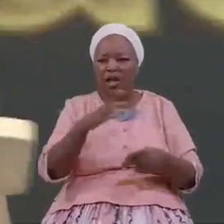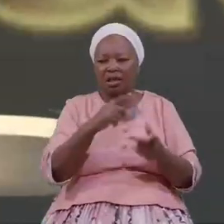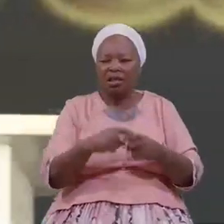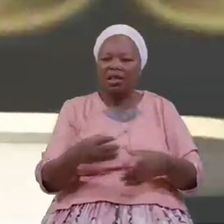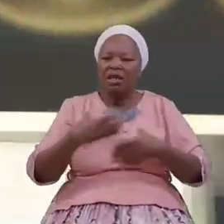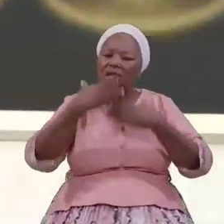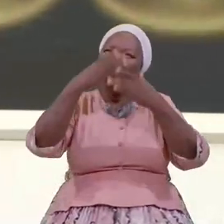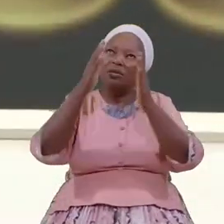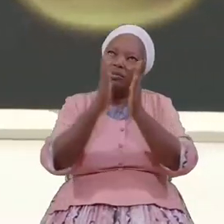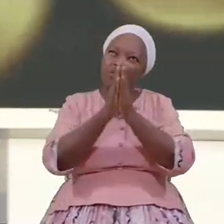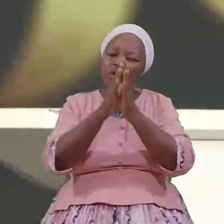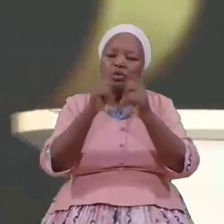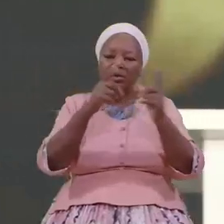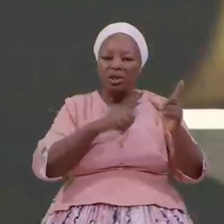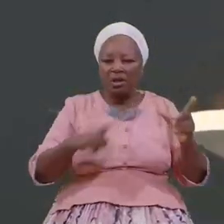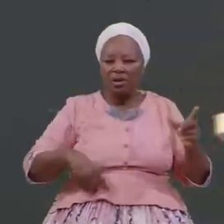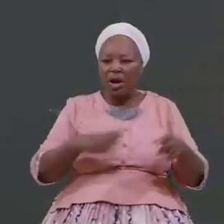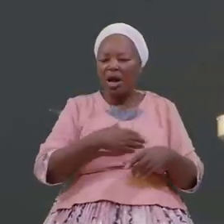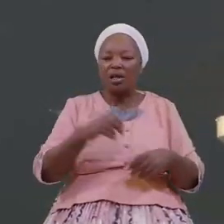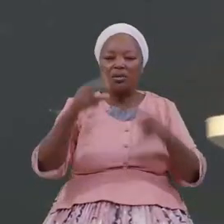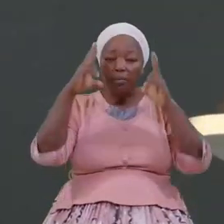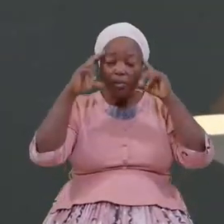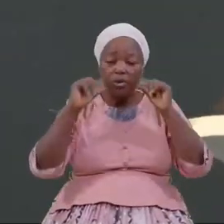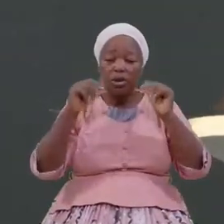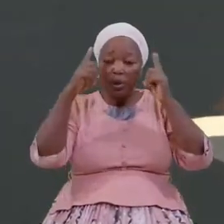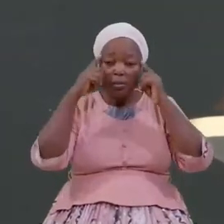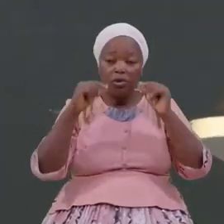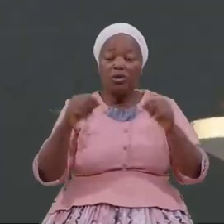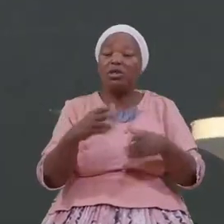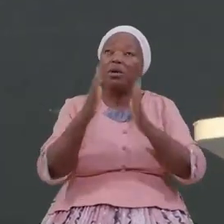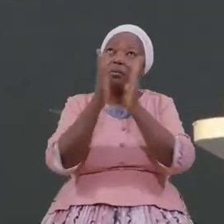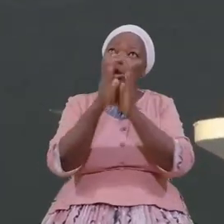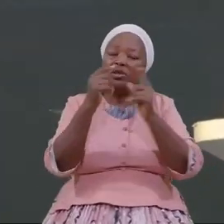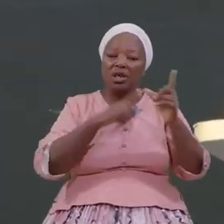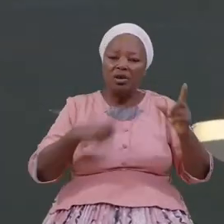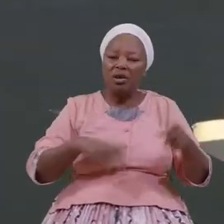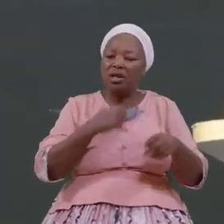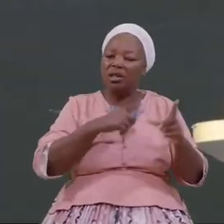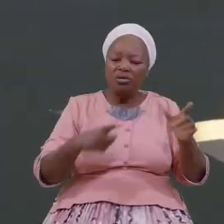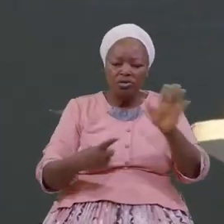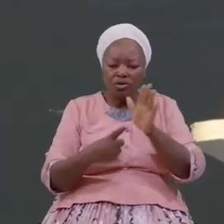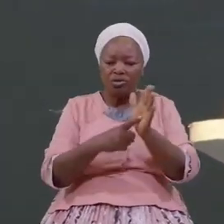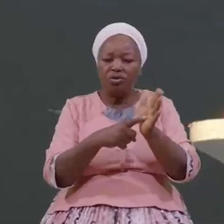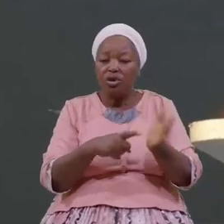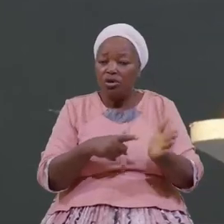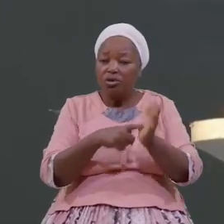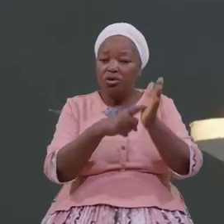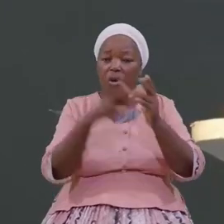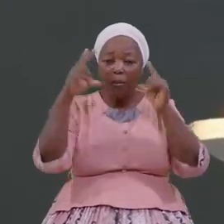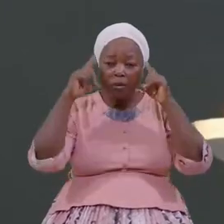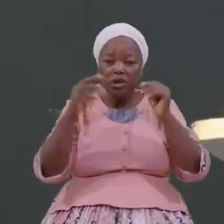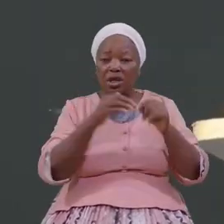ont crié vers l'Éternel, et Moïse a prié le Seigneur, et l'Éternel lui a montré un